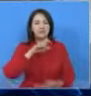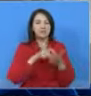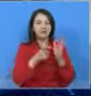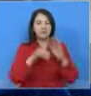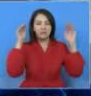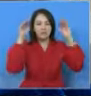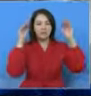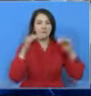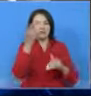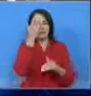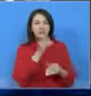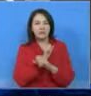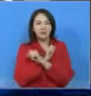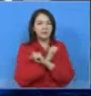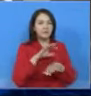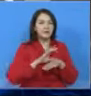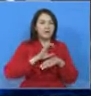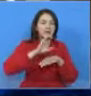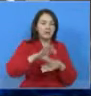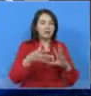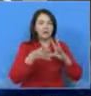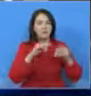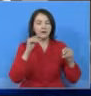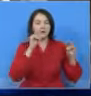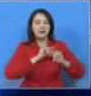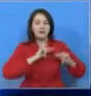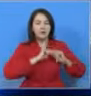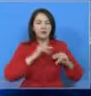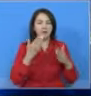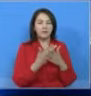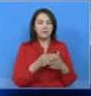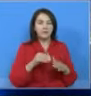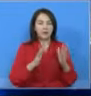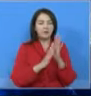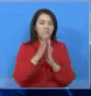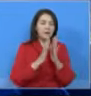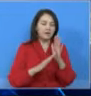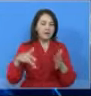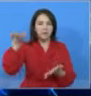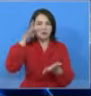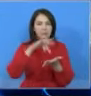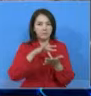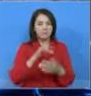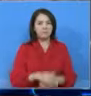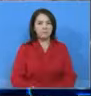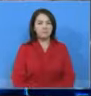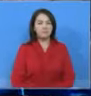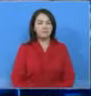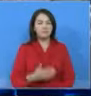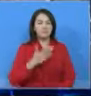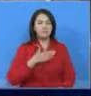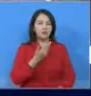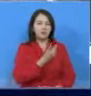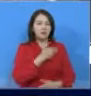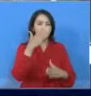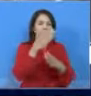студенты на период летних каникул были направлены на общественную работу в целях благоустройства и озеленения города. Мне